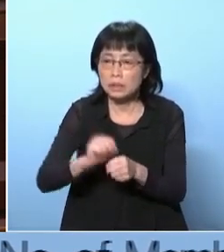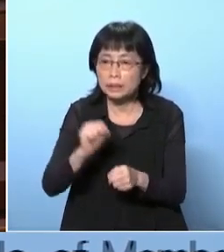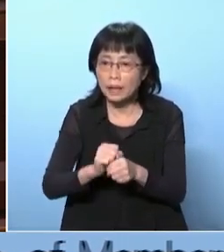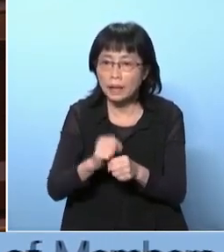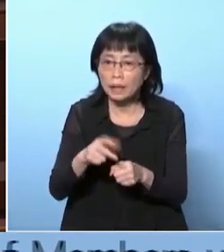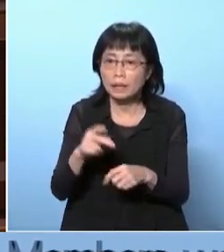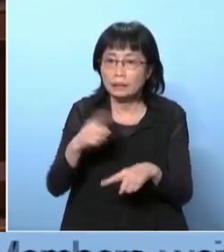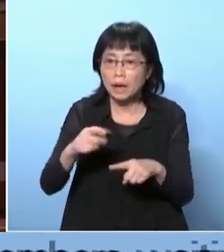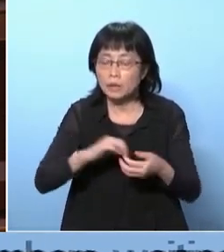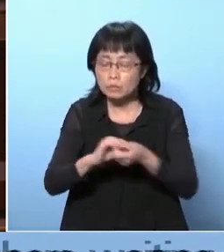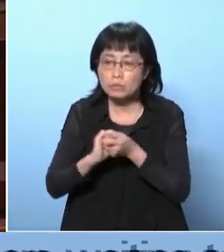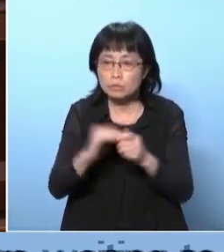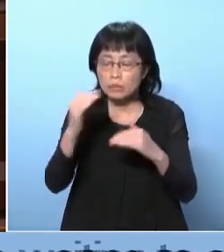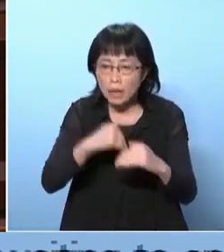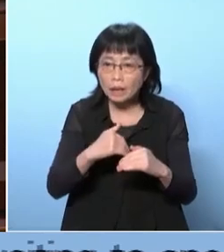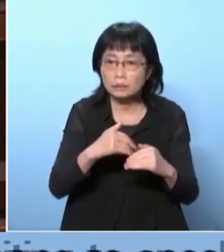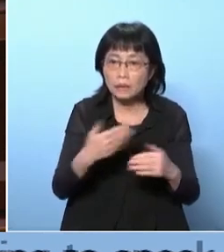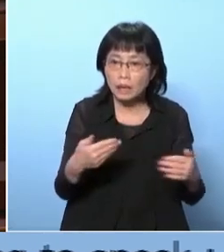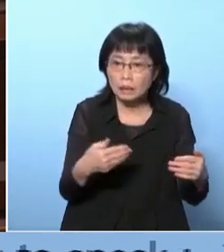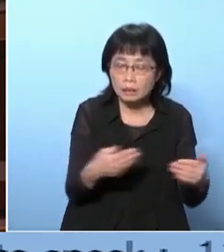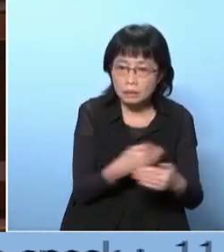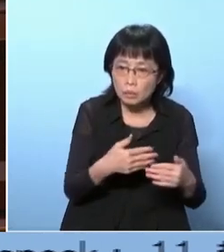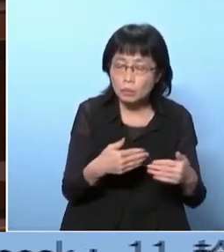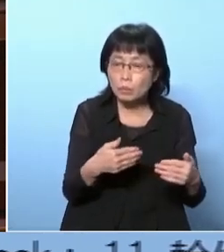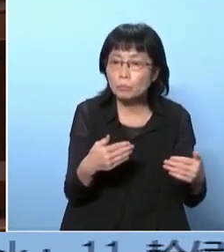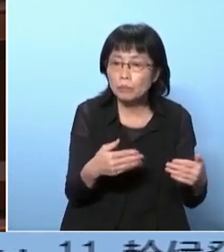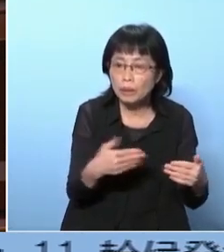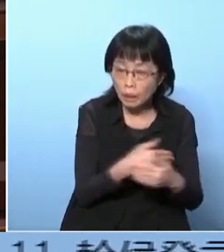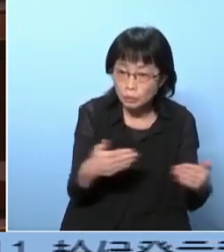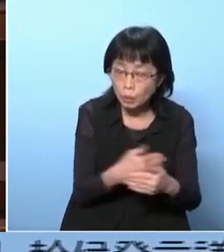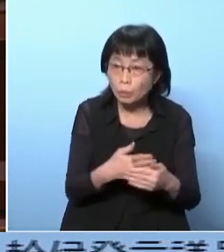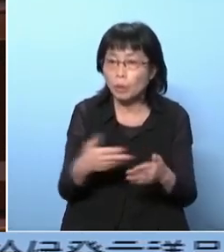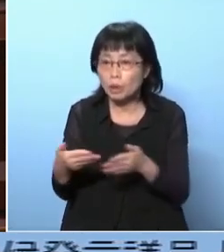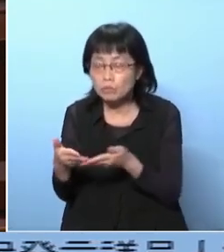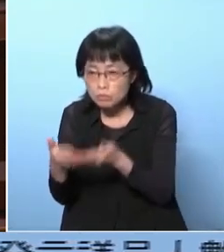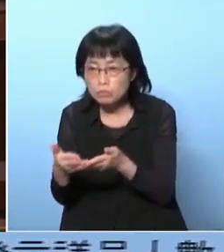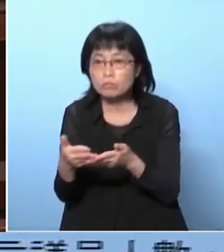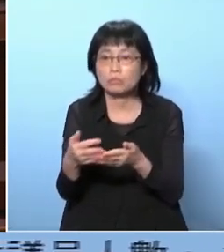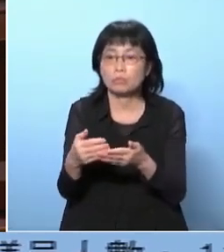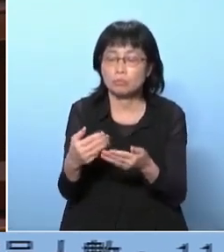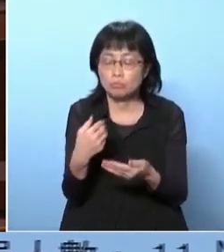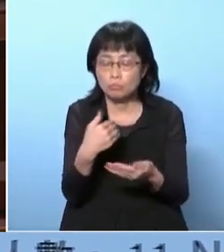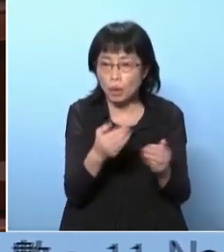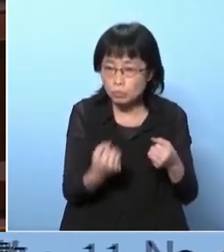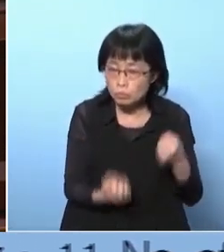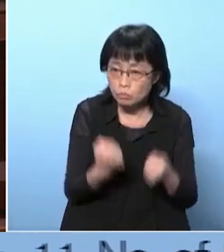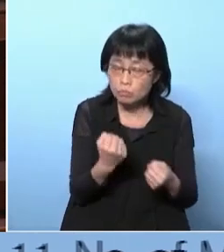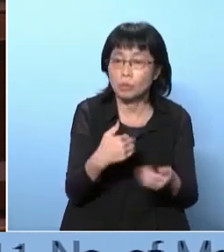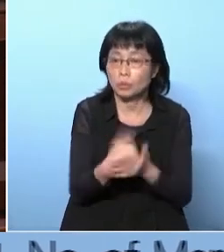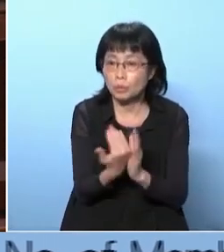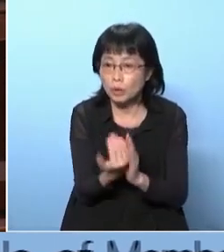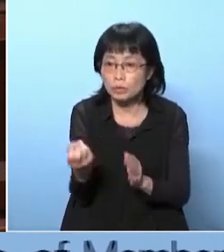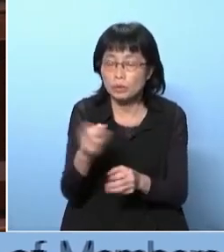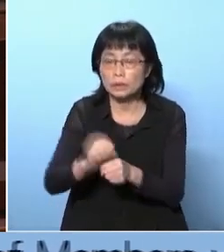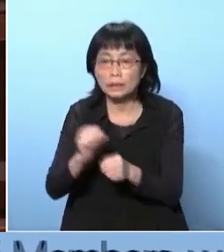的陸上和水上交通配套，包括在長沙增建碼頭，以及在長沙和貝澳是增設住宿設